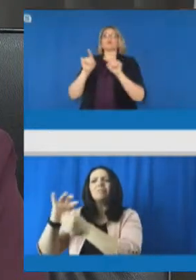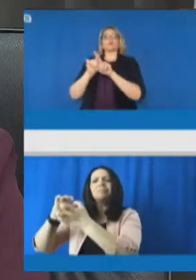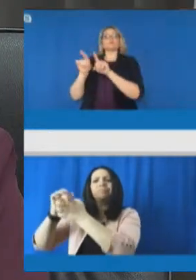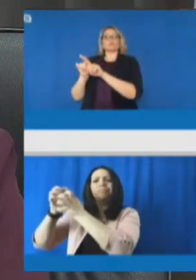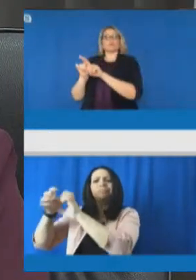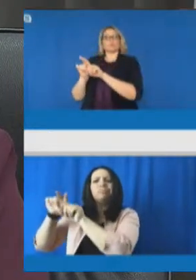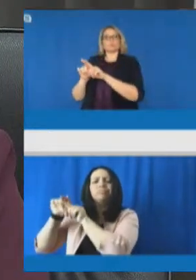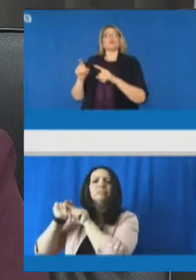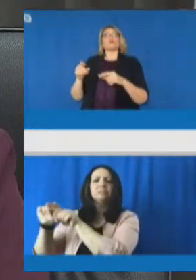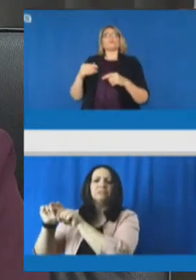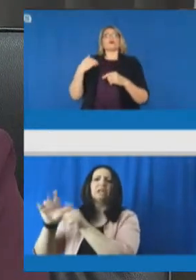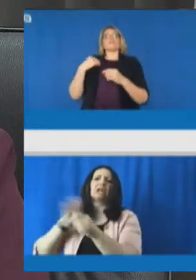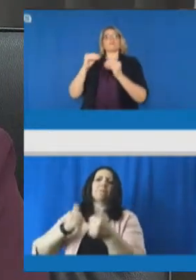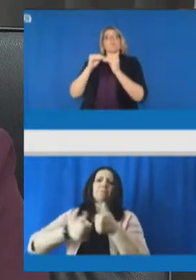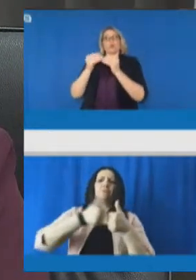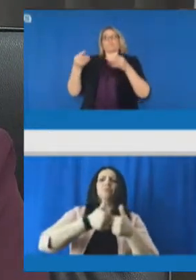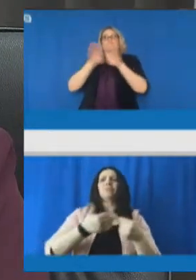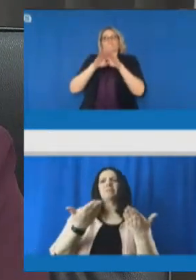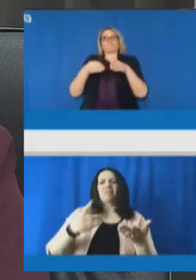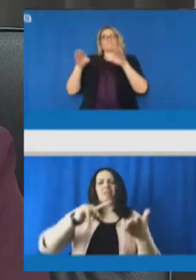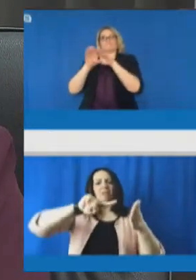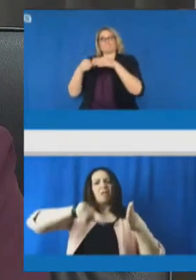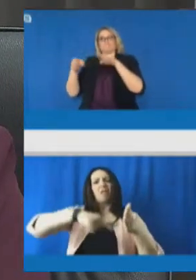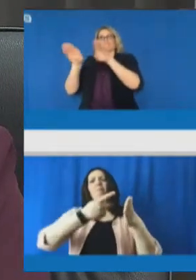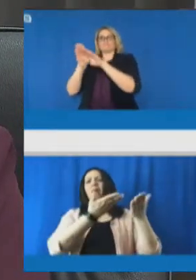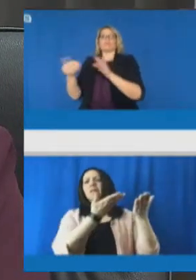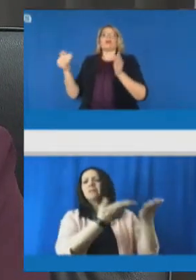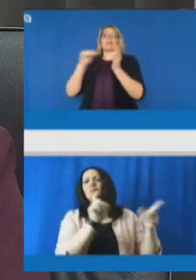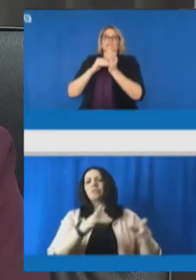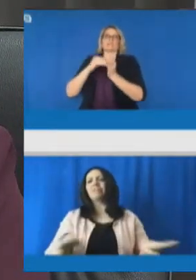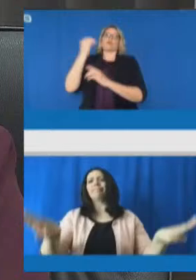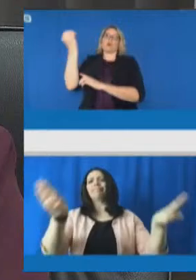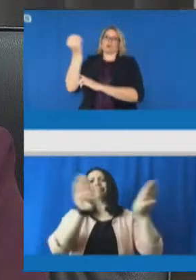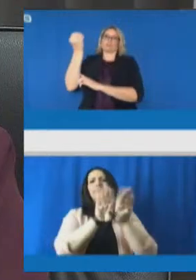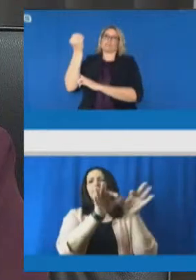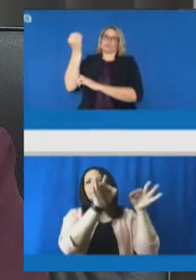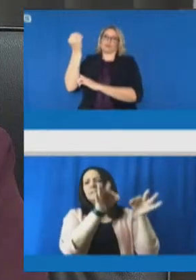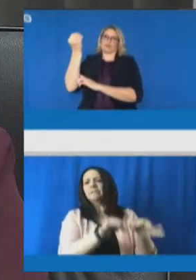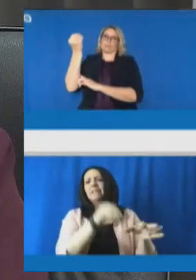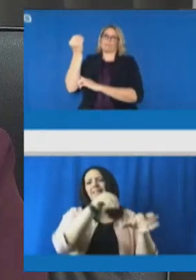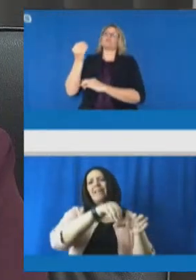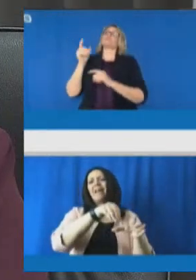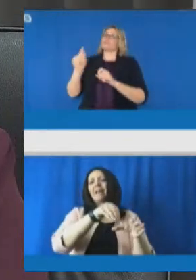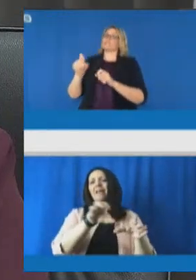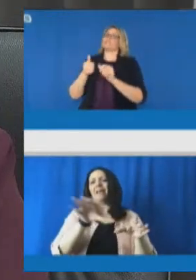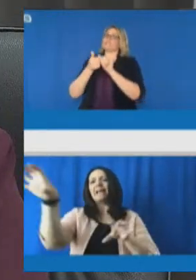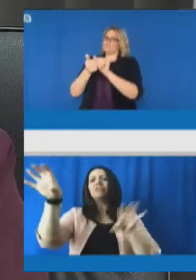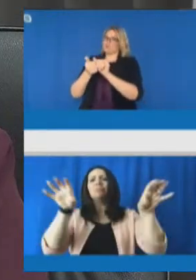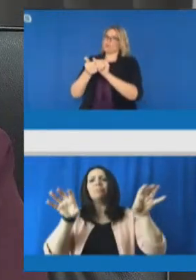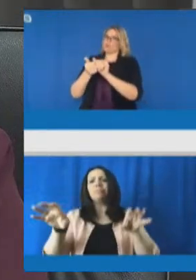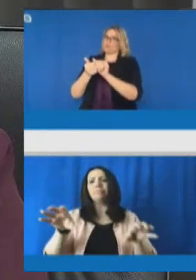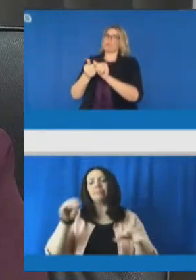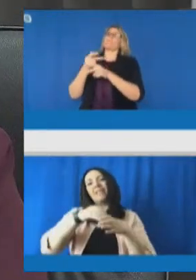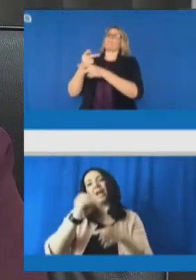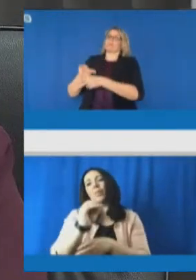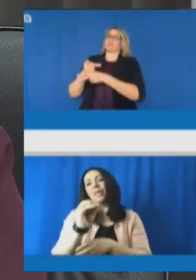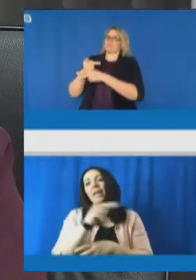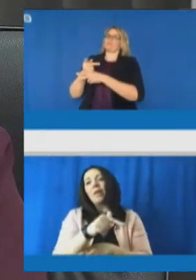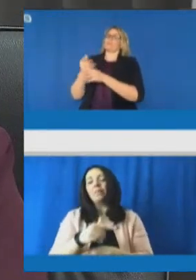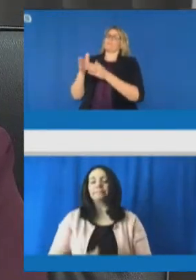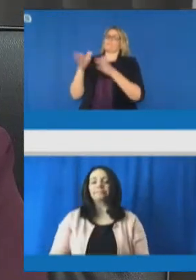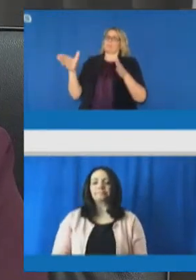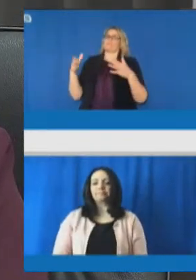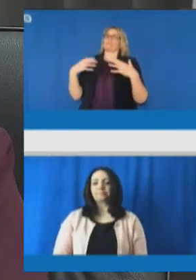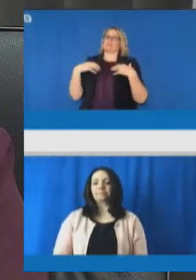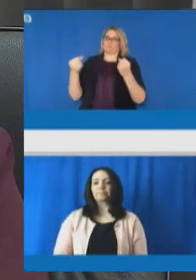voyage. Le 3e est toujours à l'étude. Nous comptons désormais 33 cas actifs de COVID-19 dans la province.